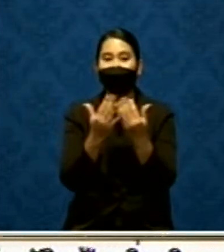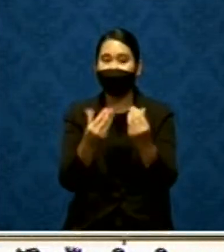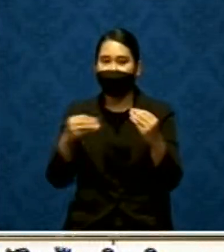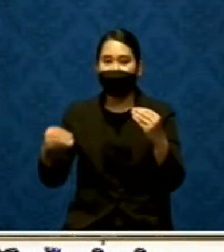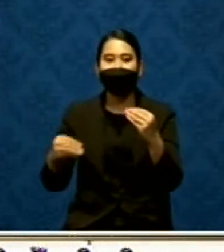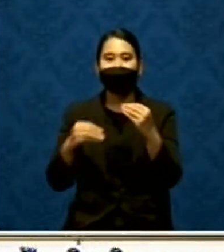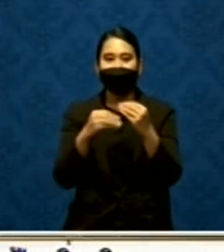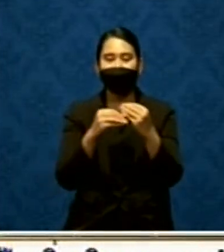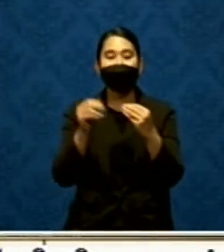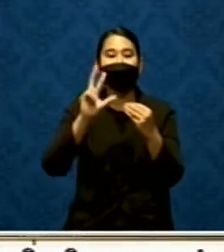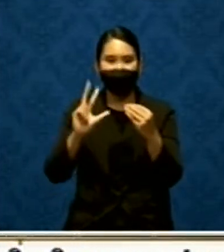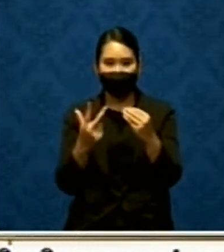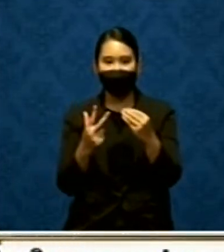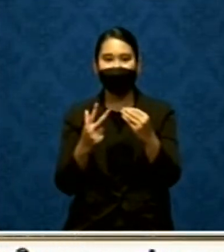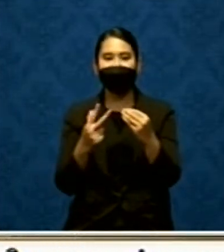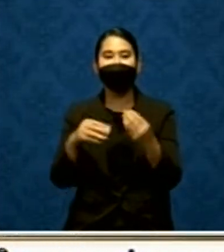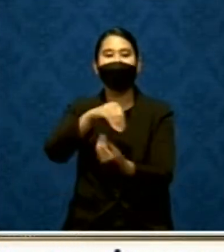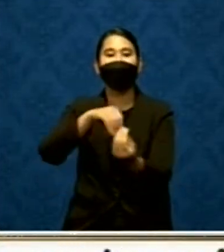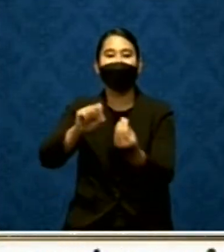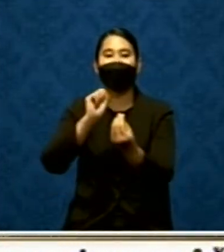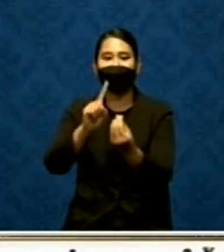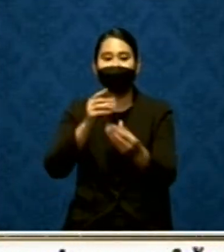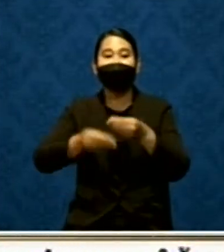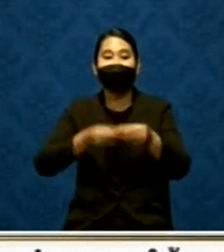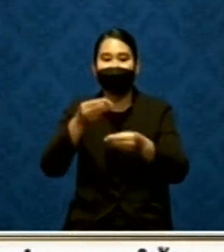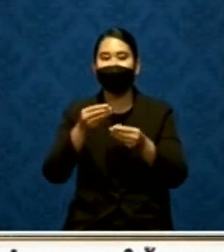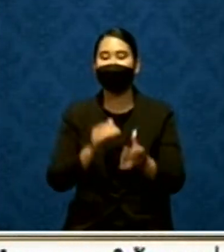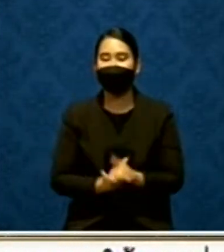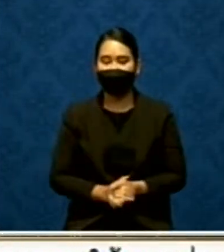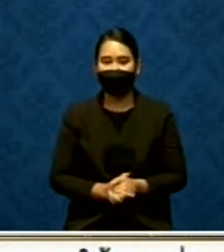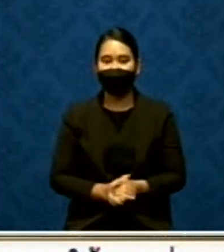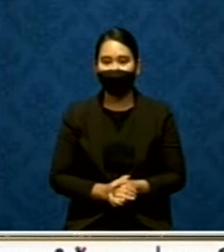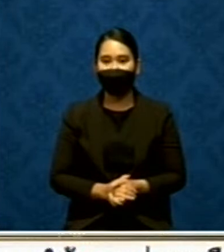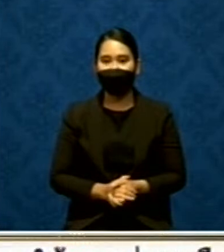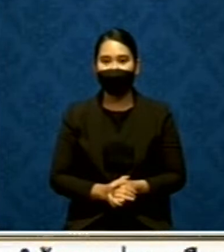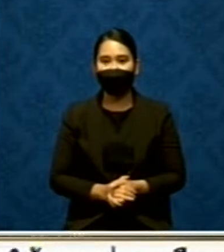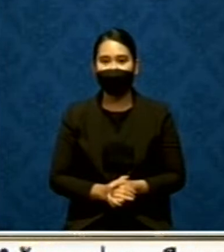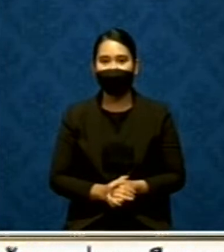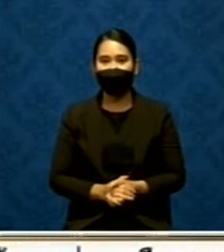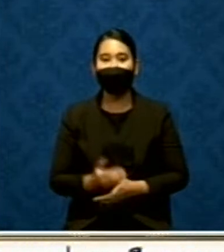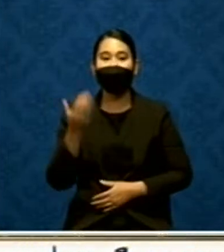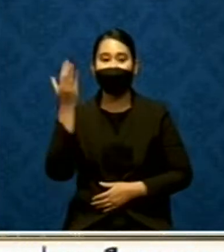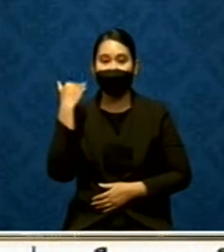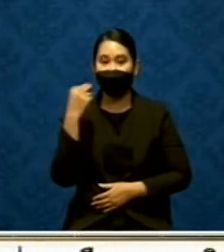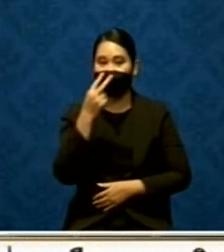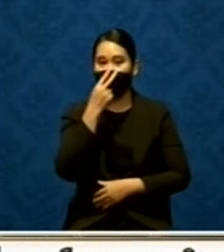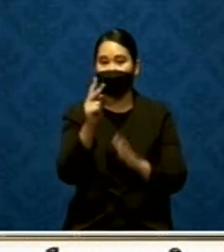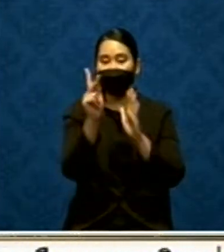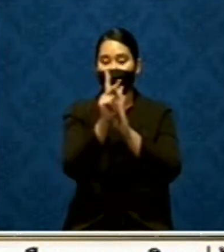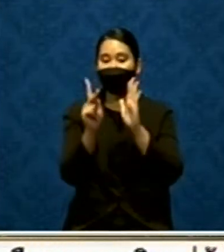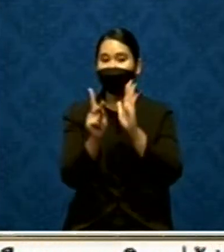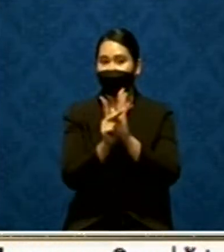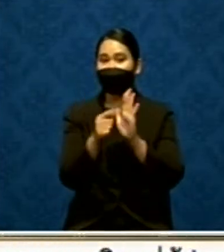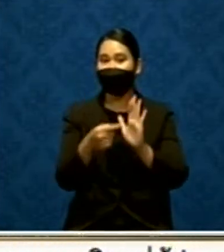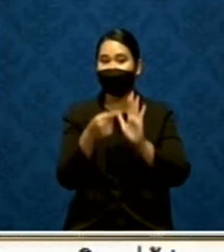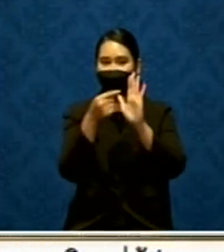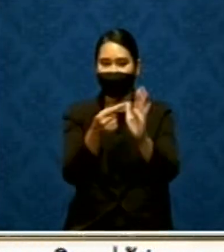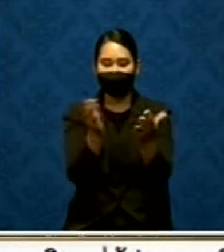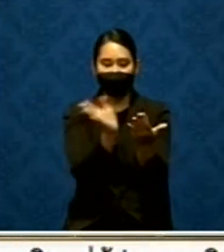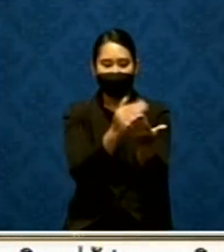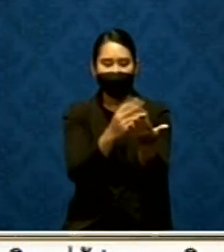ปในหลักสูตรเป็นพืชเศรษฐกิจด้วยแต่ท่านประธานที่เคารพครับพอไปดูกฎหมายโอ้โหหล